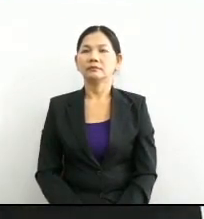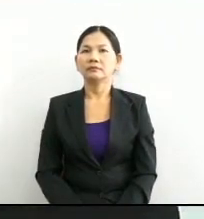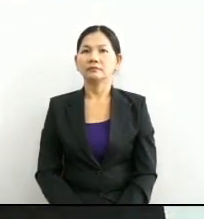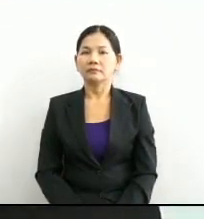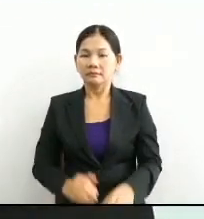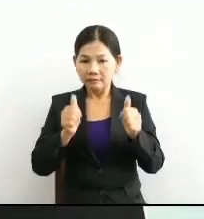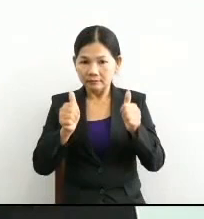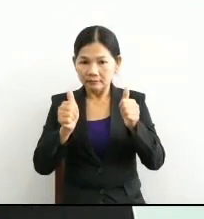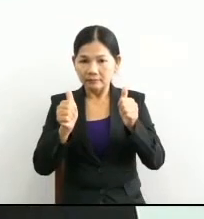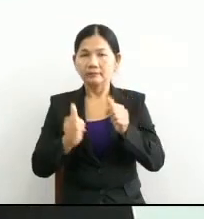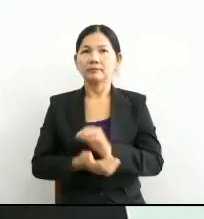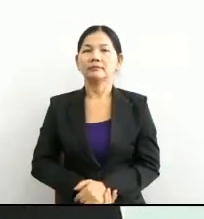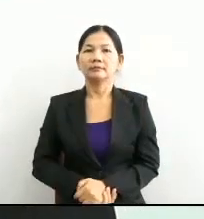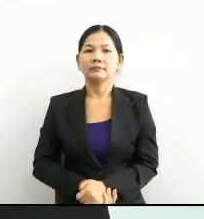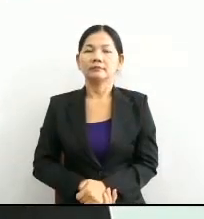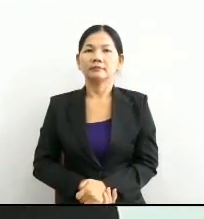chà lỡ